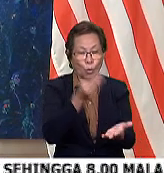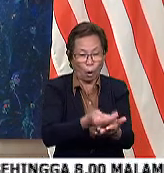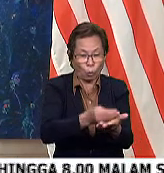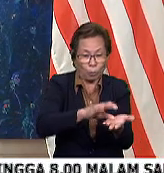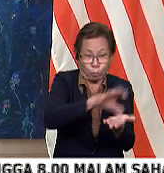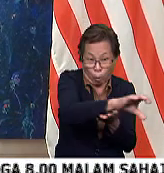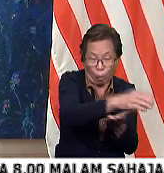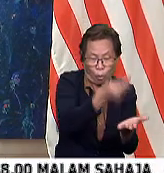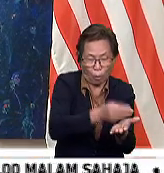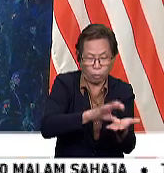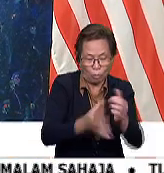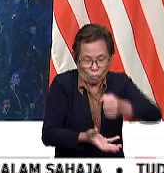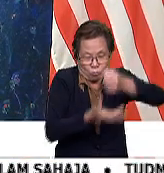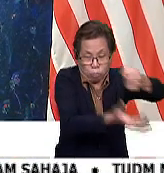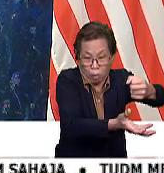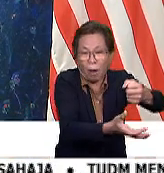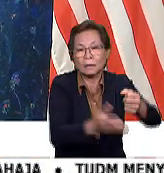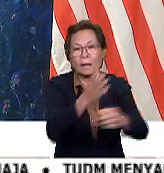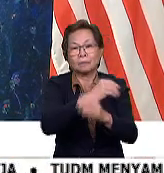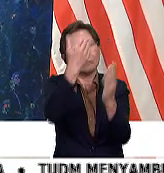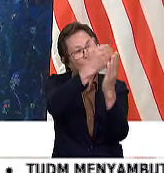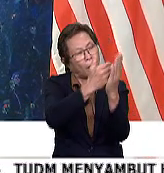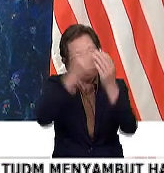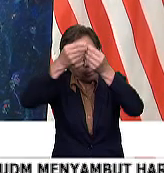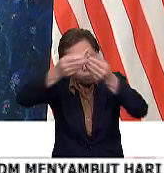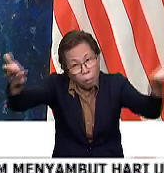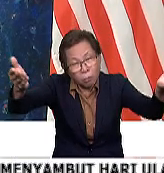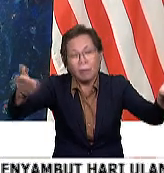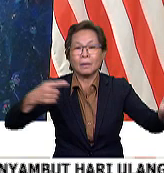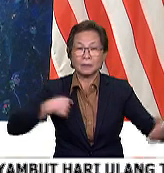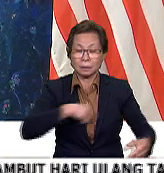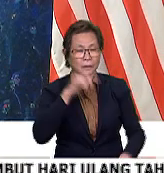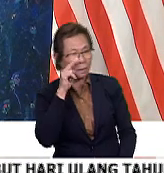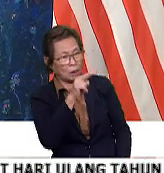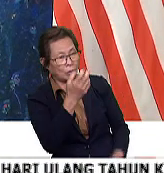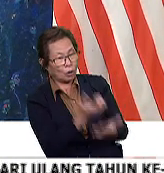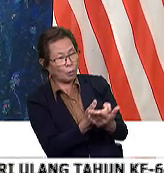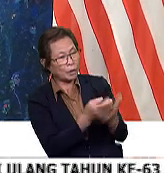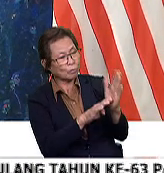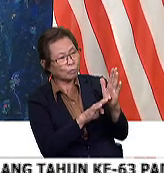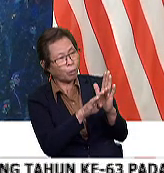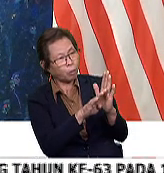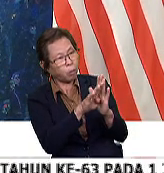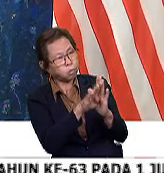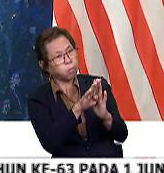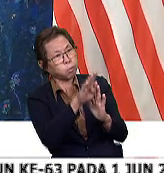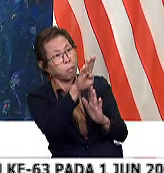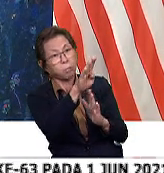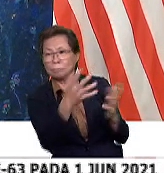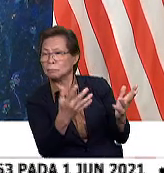dan langkah yang telah diumumkan kita dapat lihat ikamami semakin pulih ia